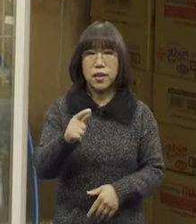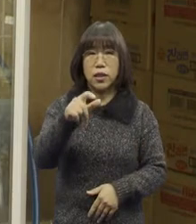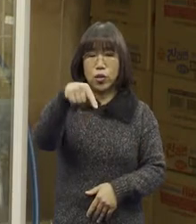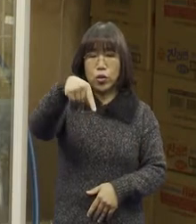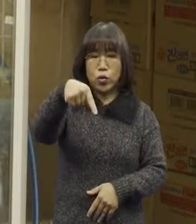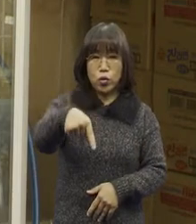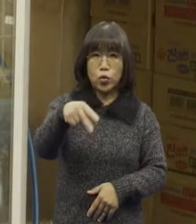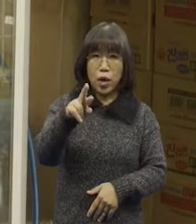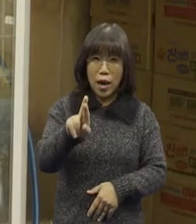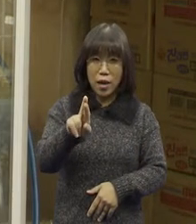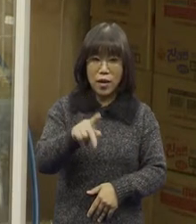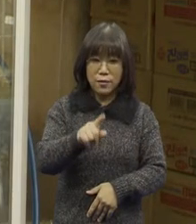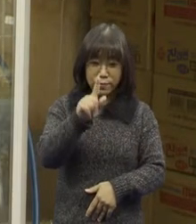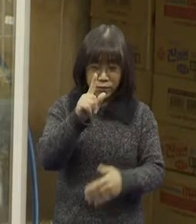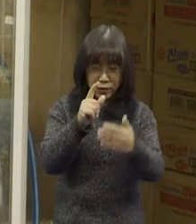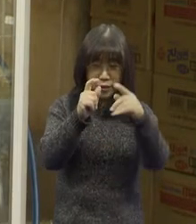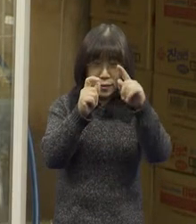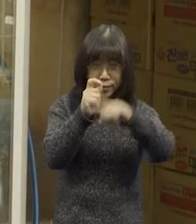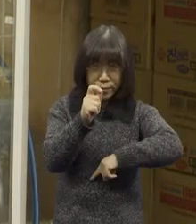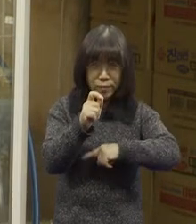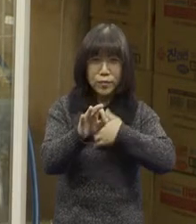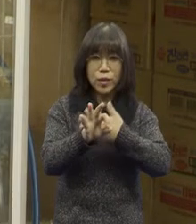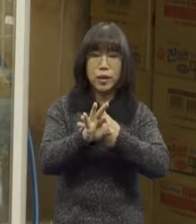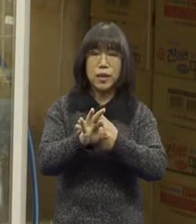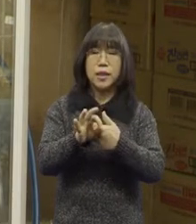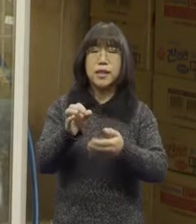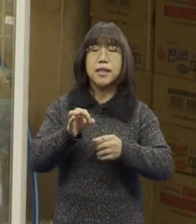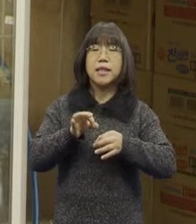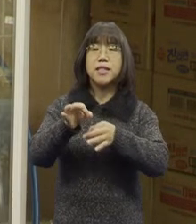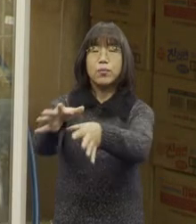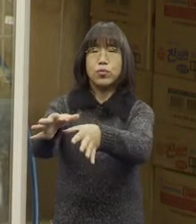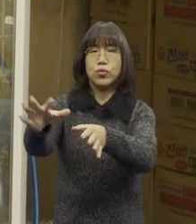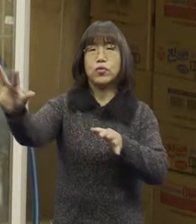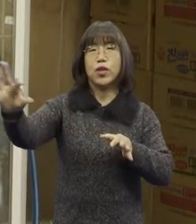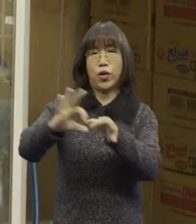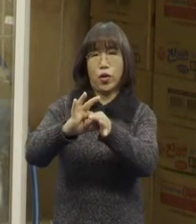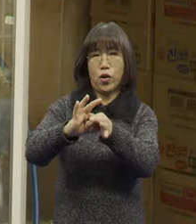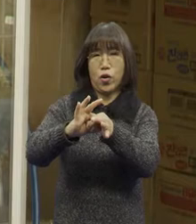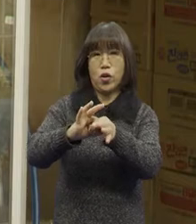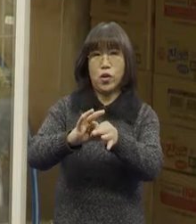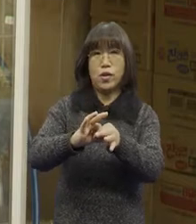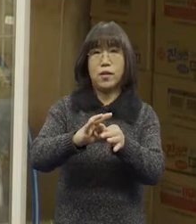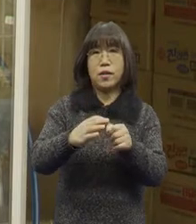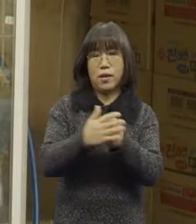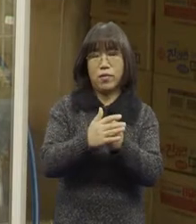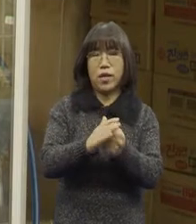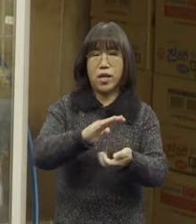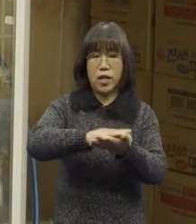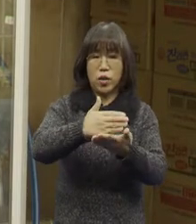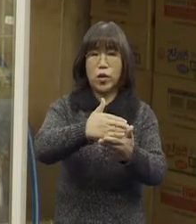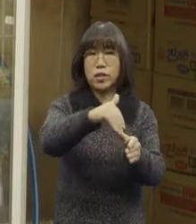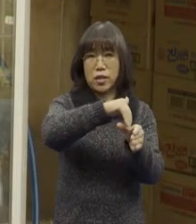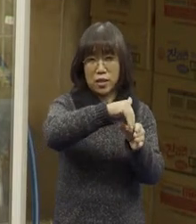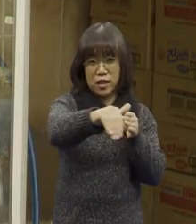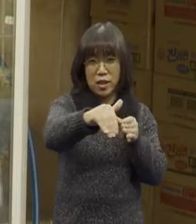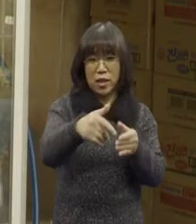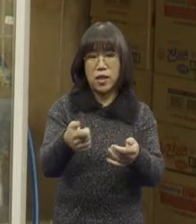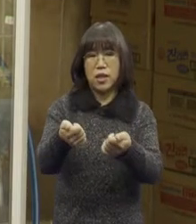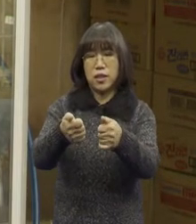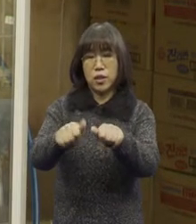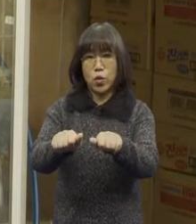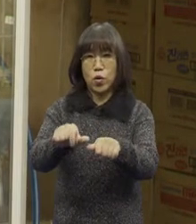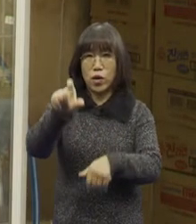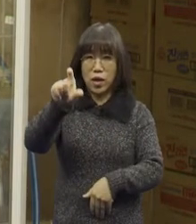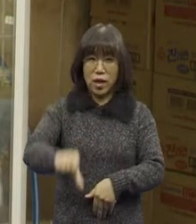코드를 촬영하면 공동 모금 의 기부 페이지로 바로 연결됩니다 기부금은 계좌이체 와 신용카드로 납부 가능하며